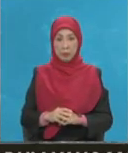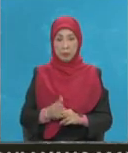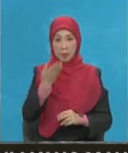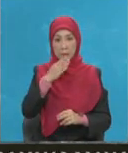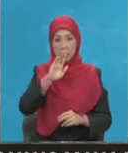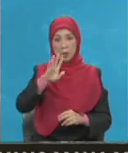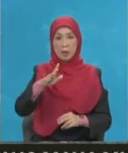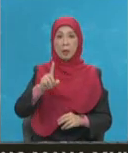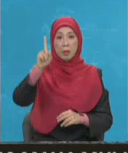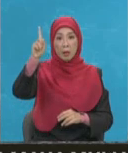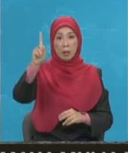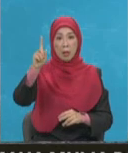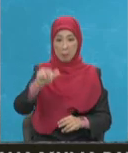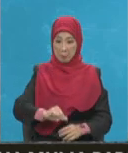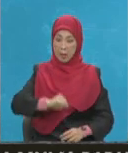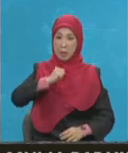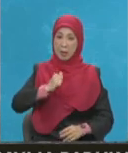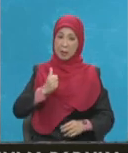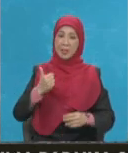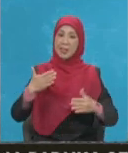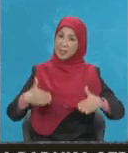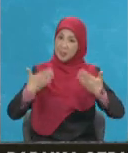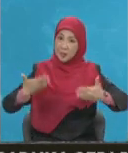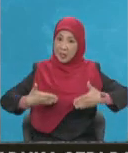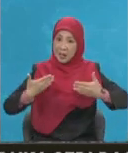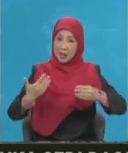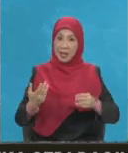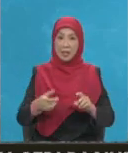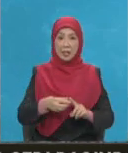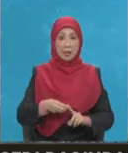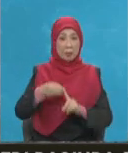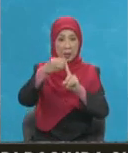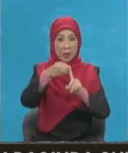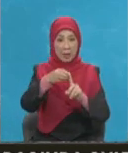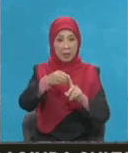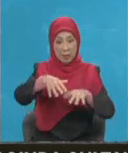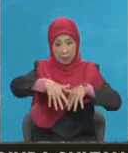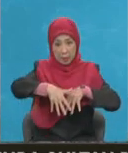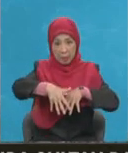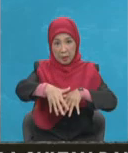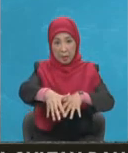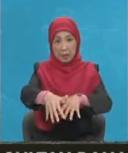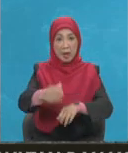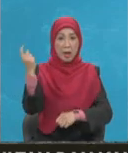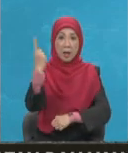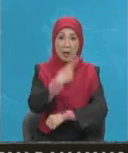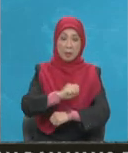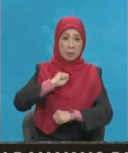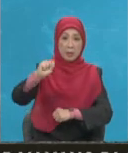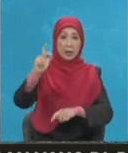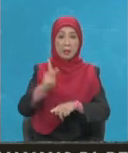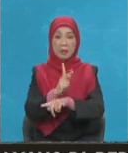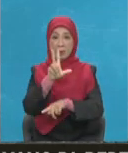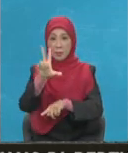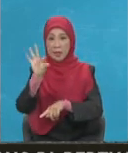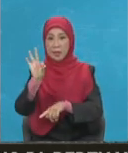Alhamdulillah, perasaan saya amatlah bangga serta gembira apabila terpilih mengikuti parakan sempena Hari Kebangsaan